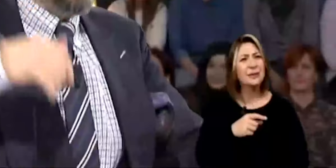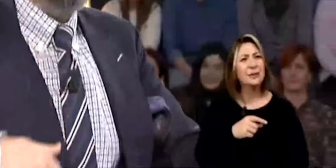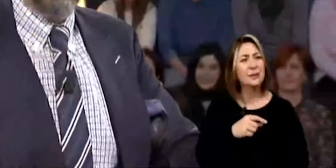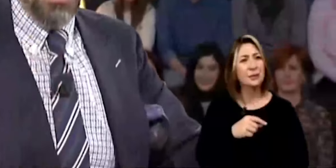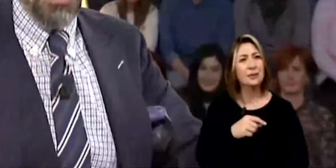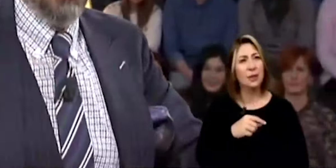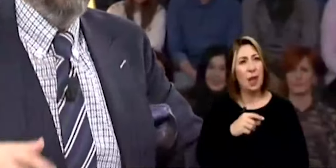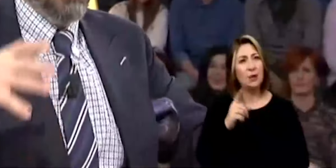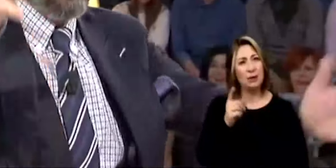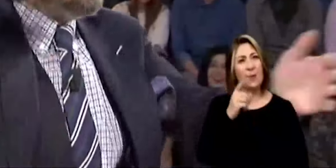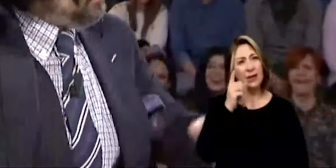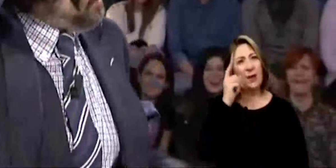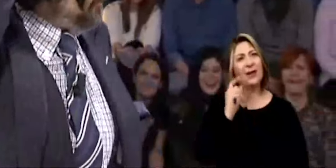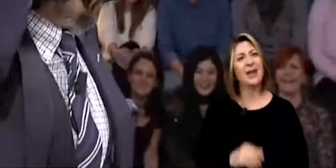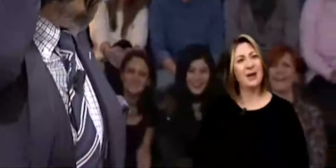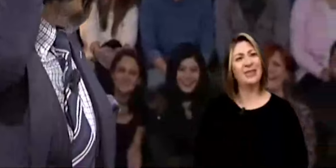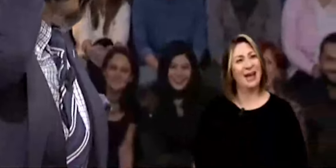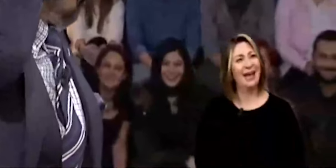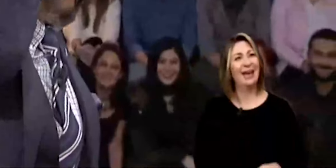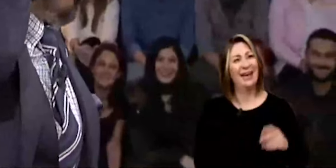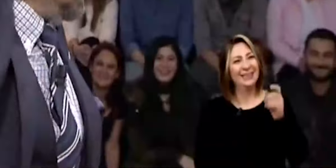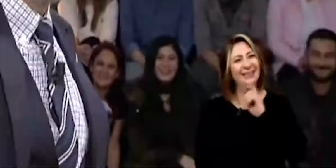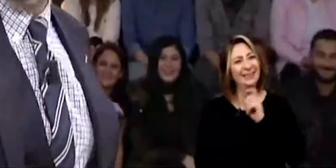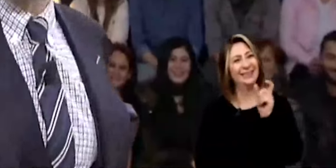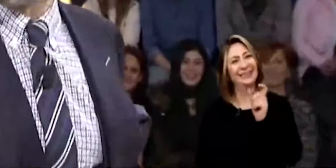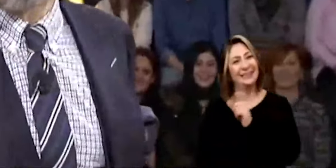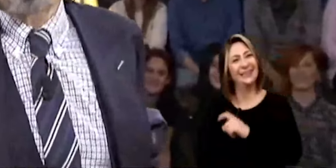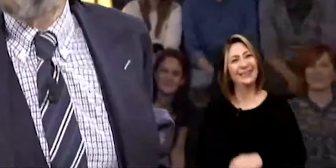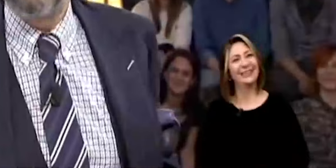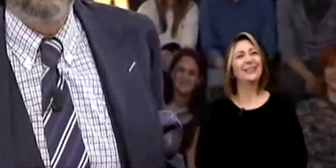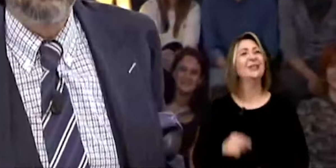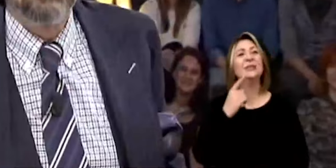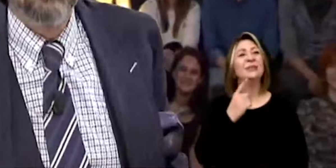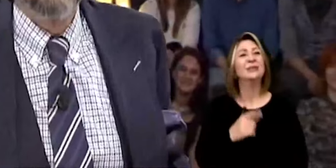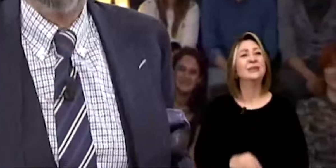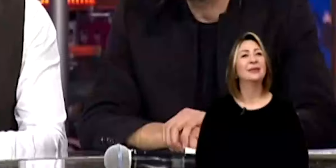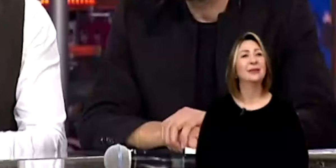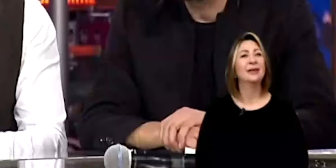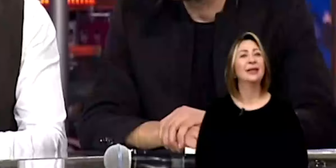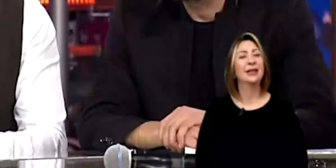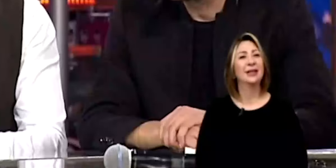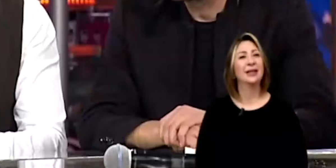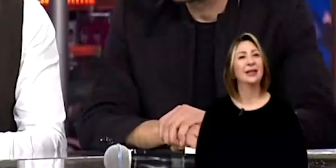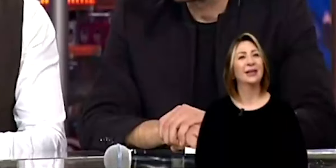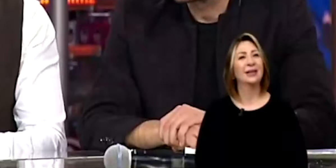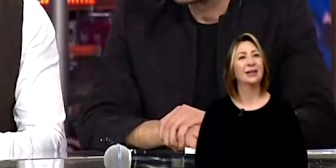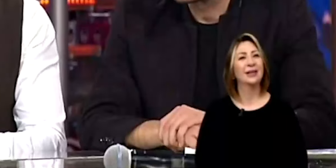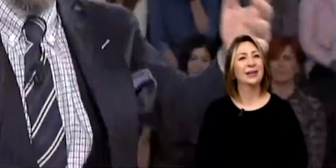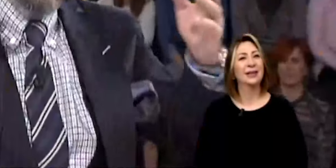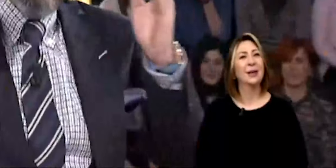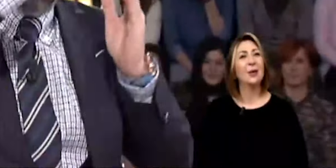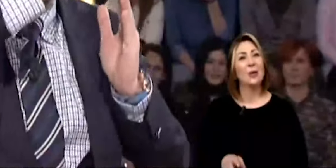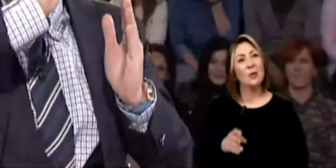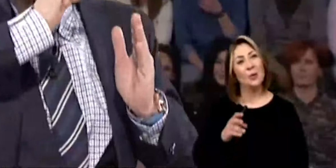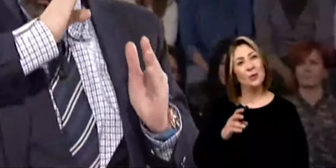Nothing else matters. Ha, nothing else and doğru, doğru. Neydi ya? Söyleyemedim. Neydi nothing else matters. Ha, nothing else matters da